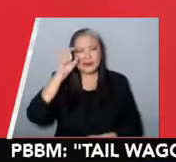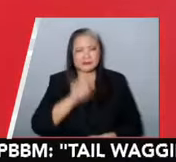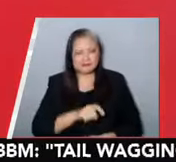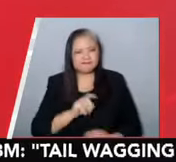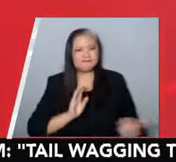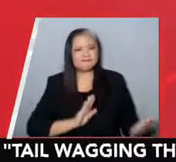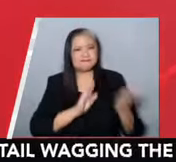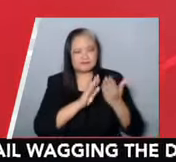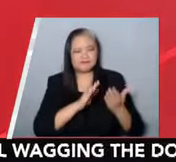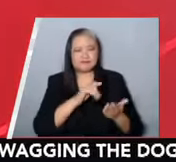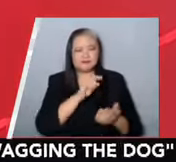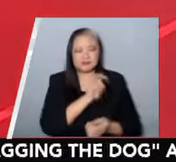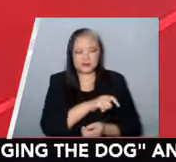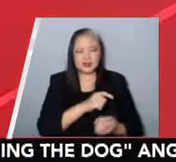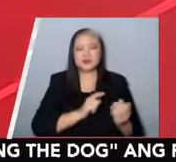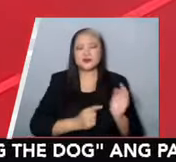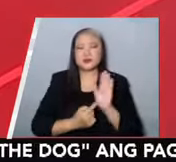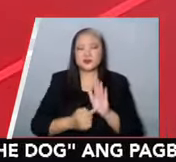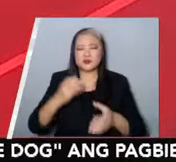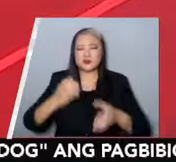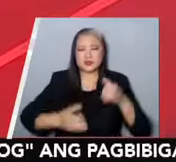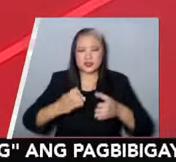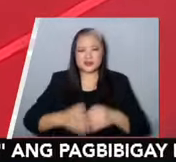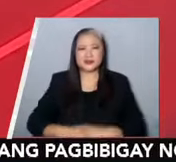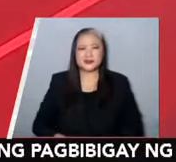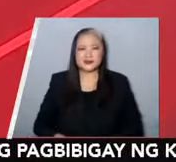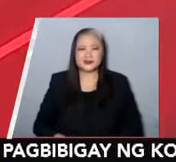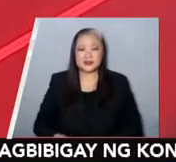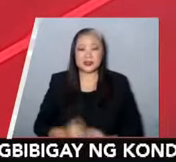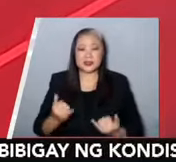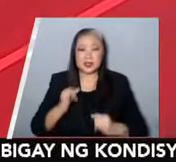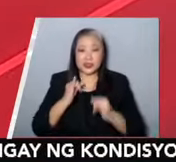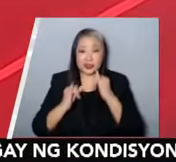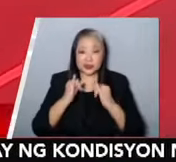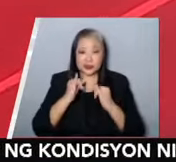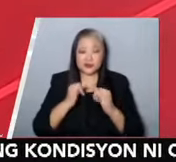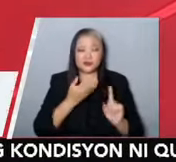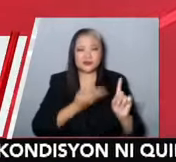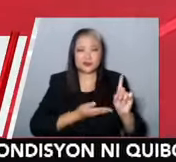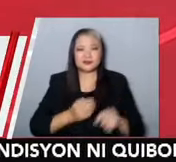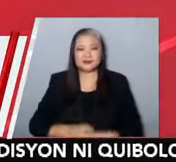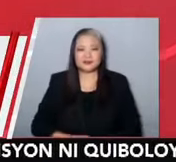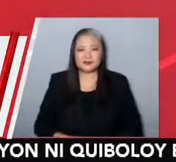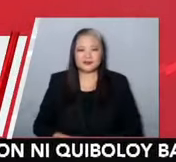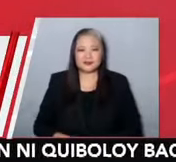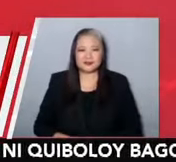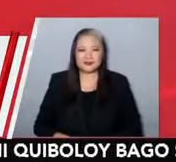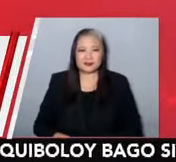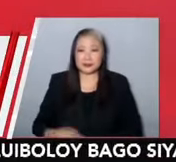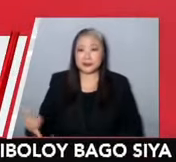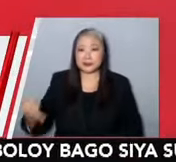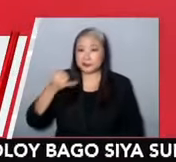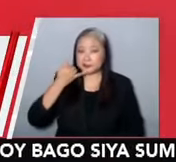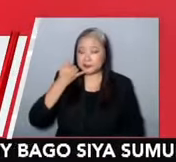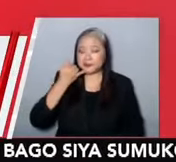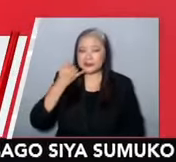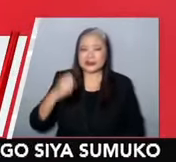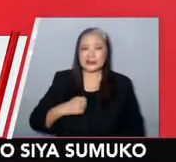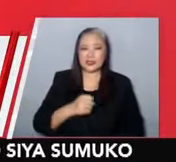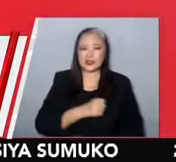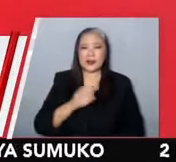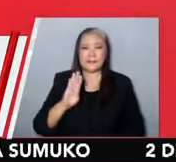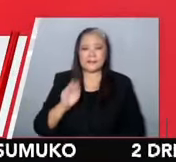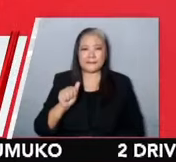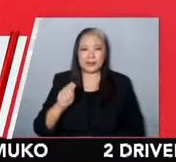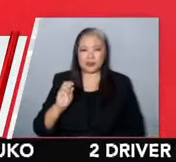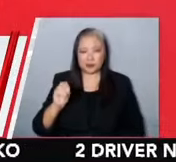po natin si Senador de la Rosa. Sen, magandang umaga po, si Ivan ito. Magandang umaga sa iyo, Ivan, at sa ating